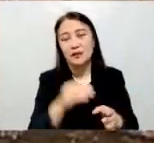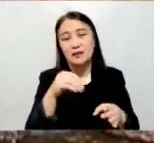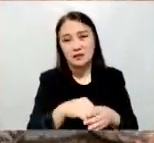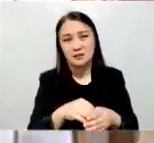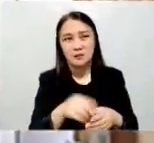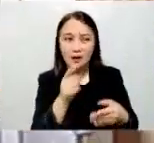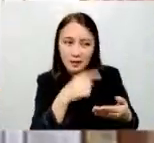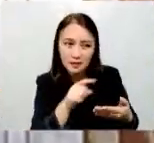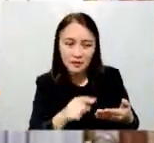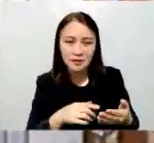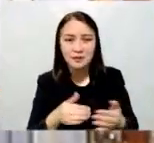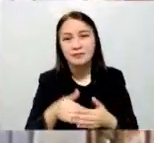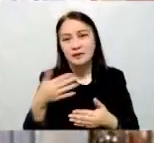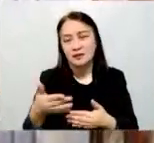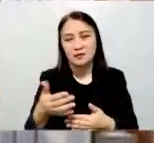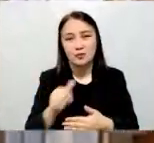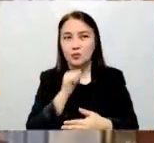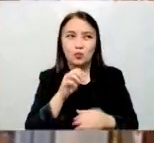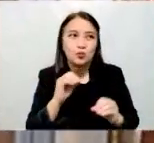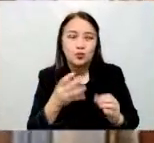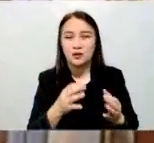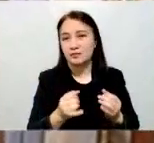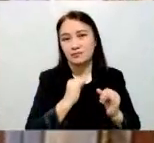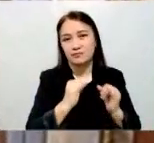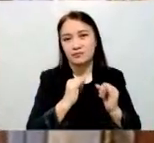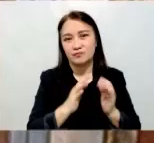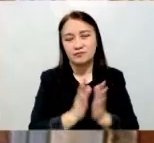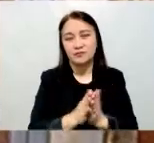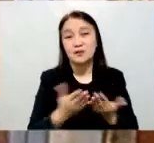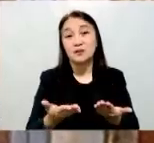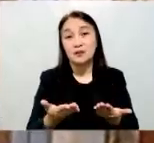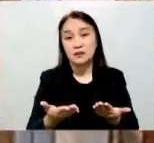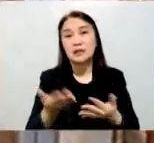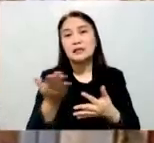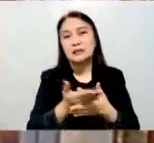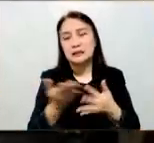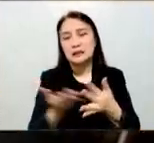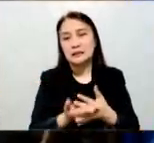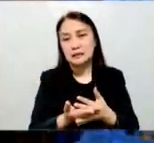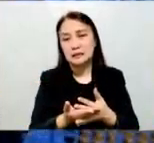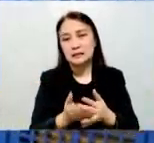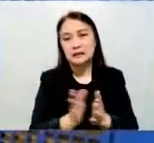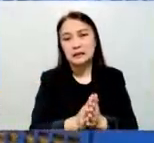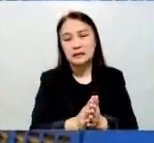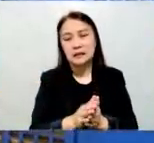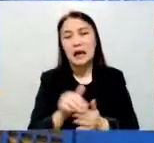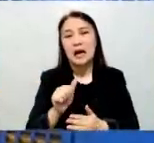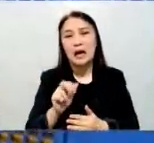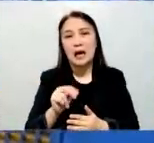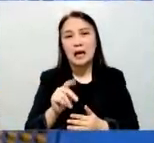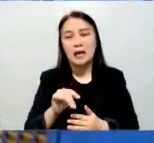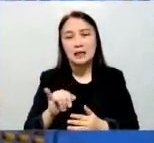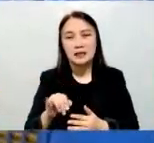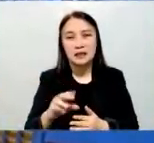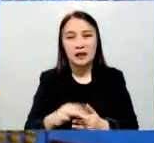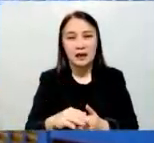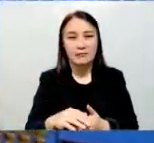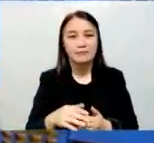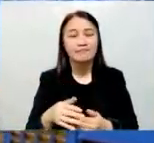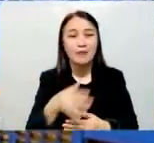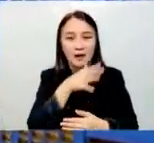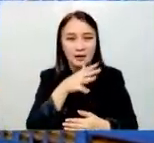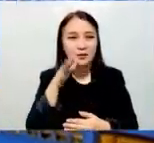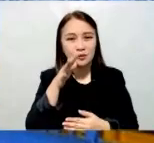Di na nagbigay ng pahayag ang may-ari ng mga produkto. Maharap siya sa reklamong paglabag sa Anti-Agricultural Smuggling Act at Food Safety